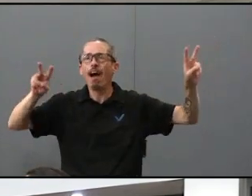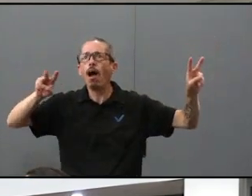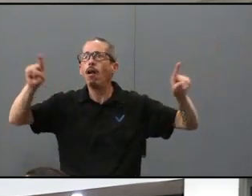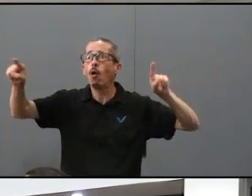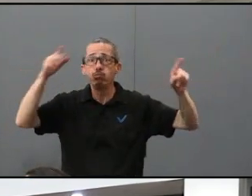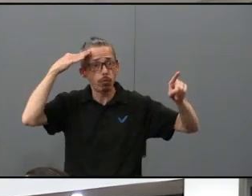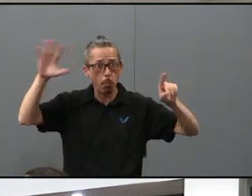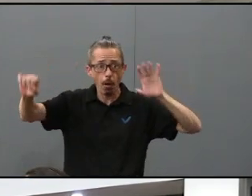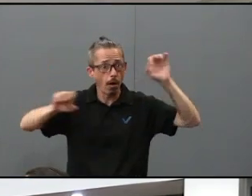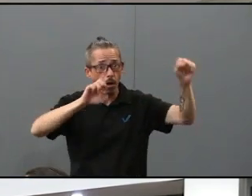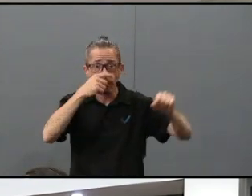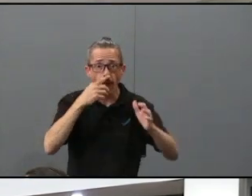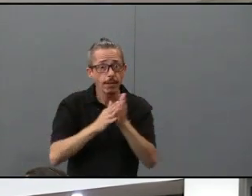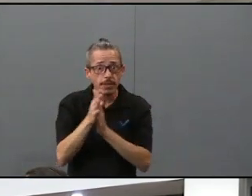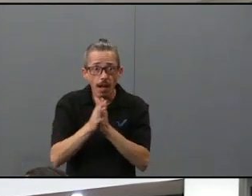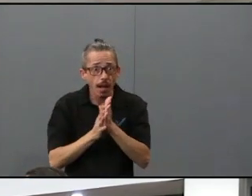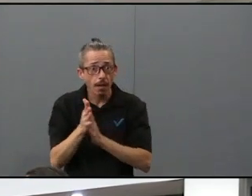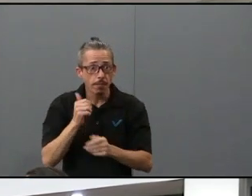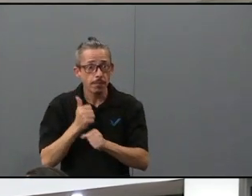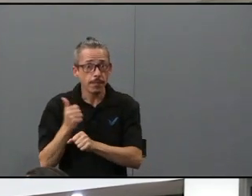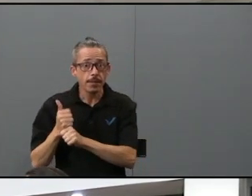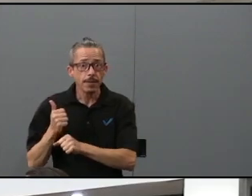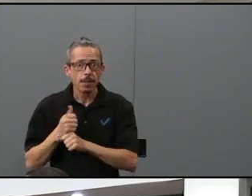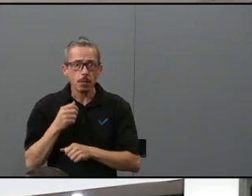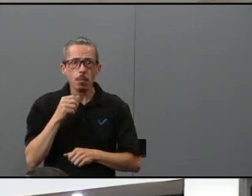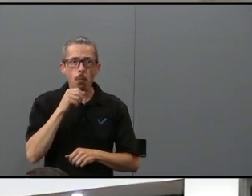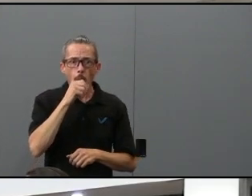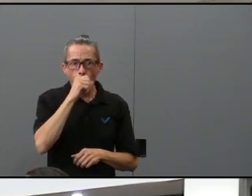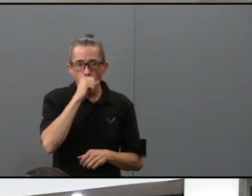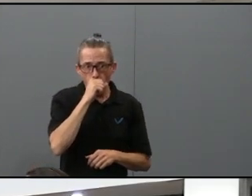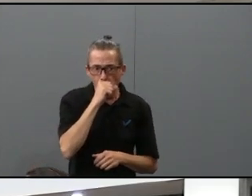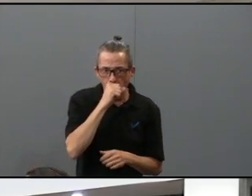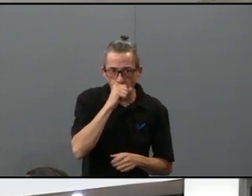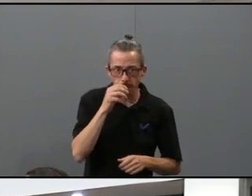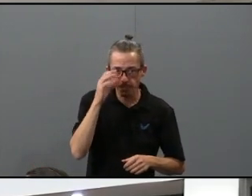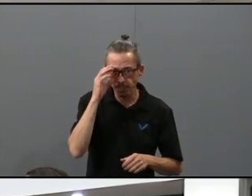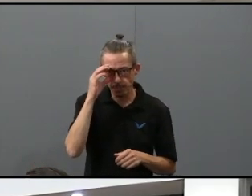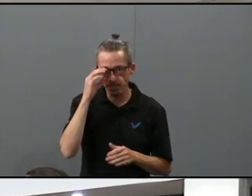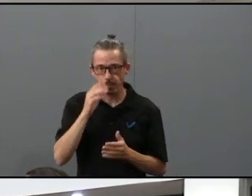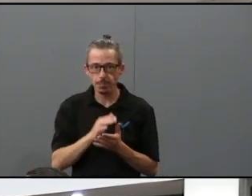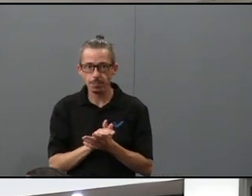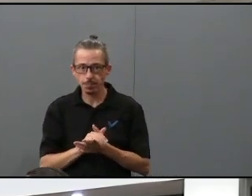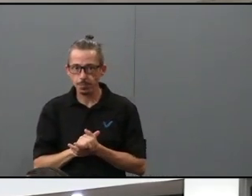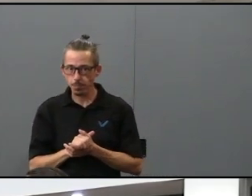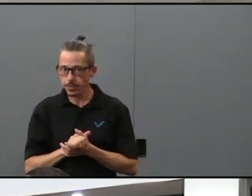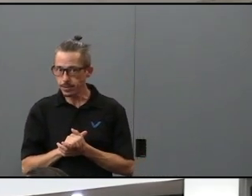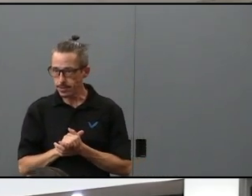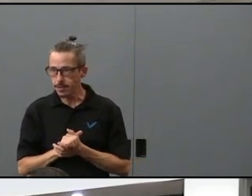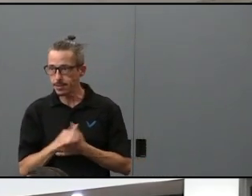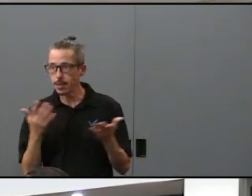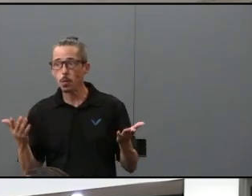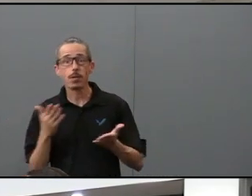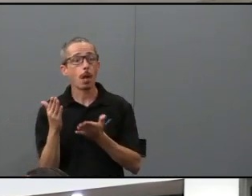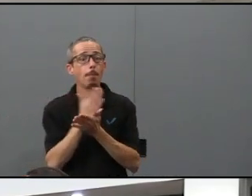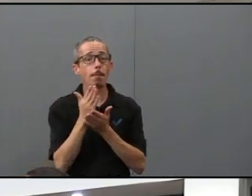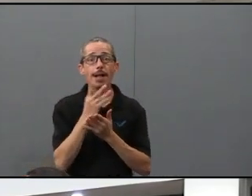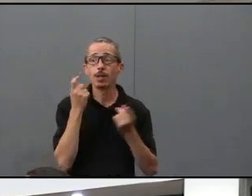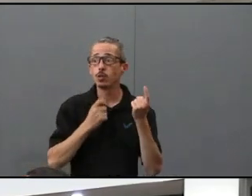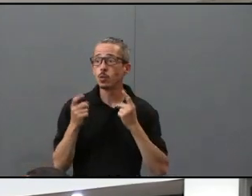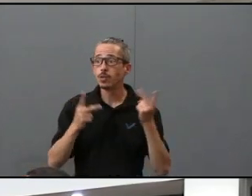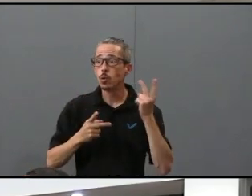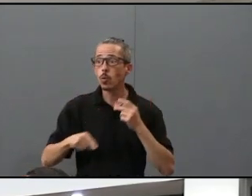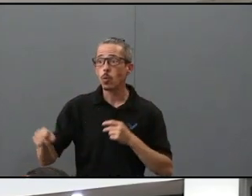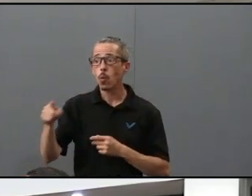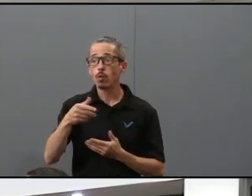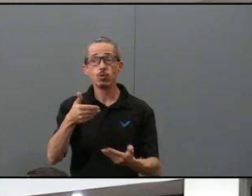ville de Repentin très intéressante suggestion merci beaucoup Tristan puis c'est ça aussi à quoi sert la période de question d'avoir des citoyens qui